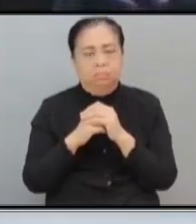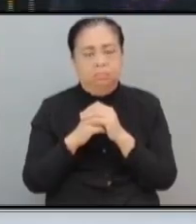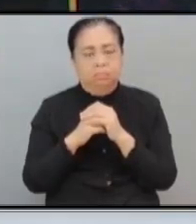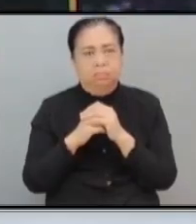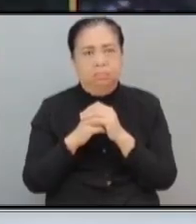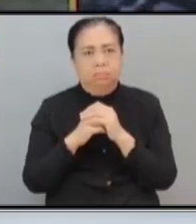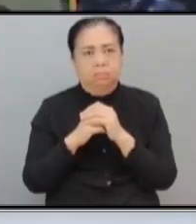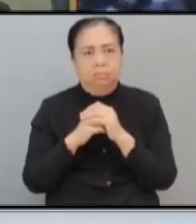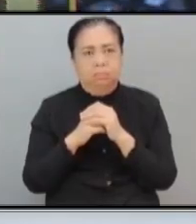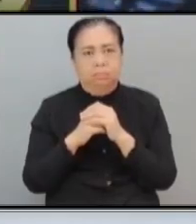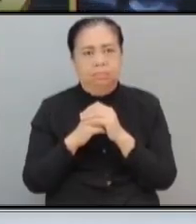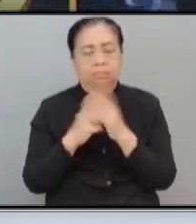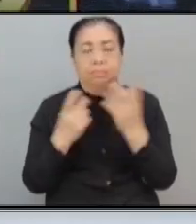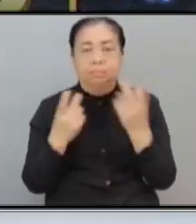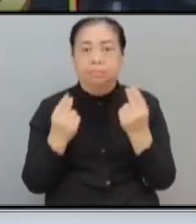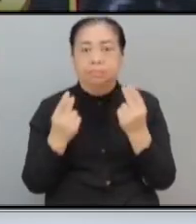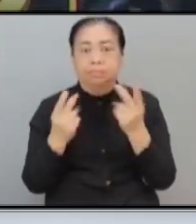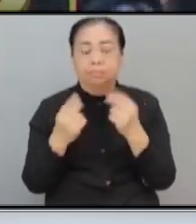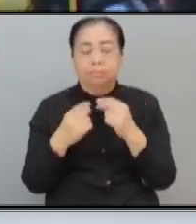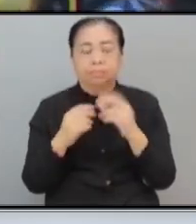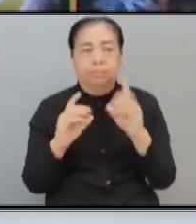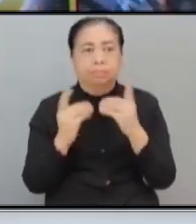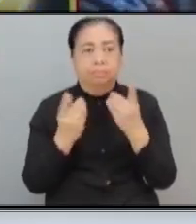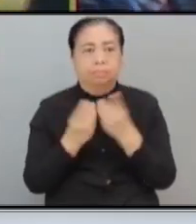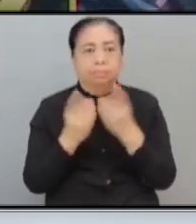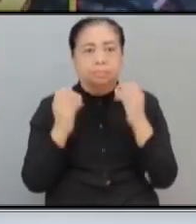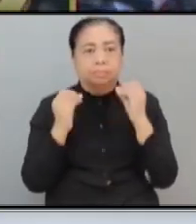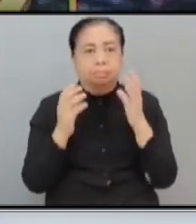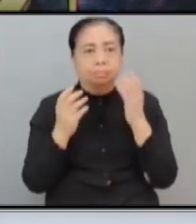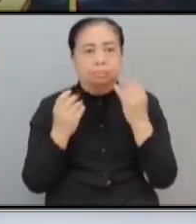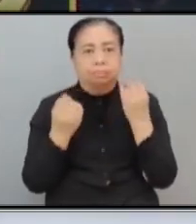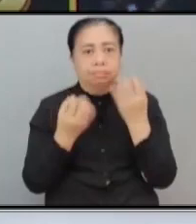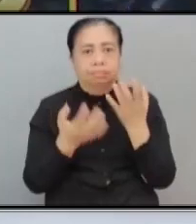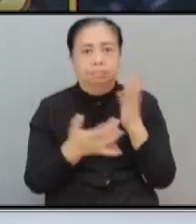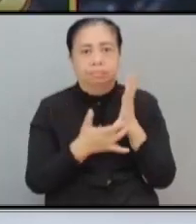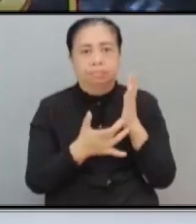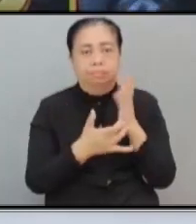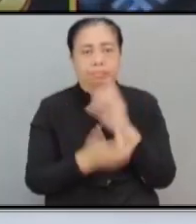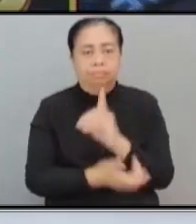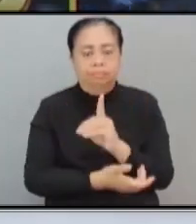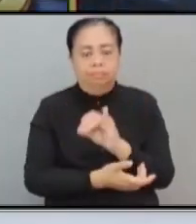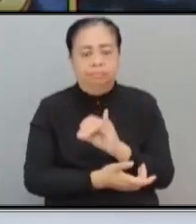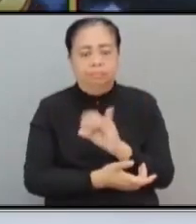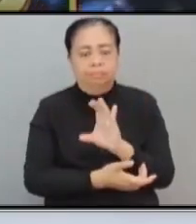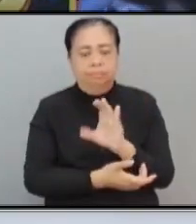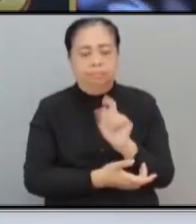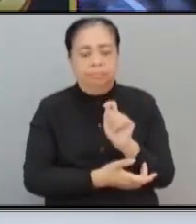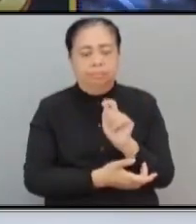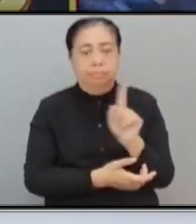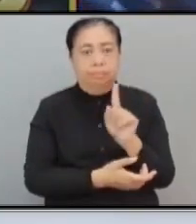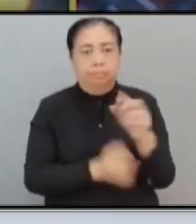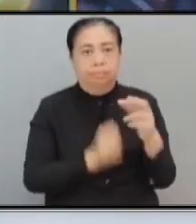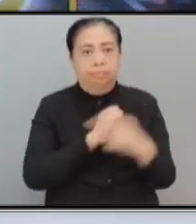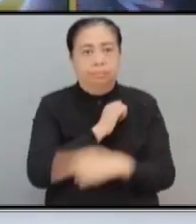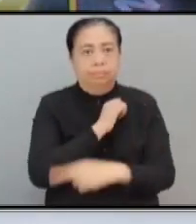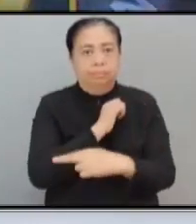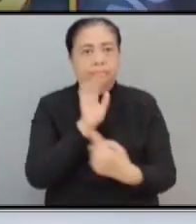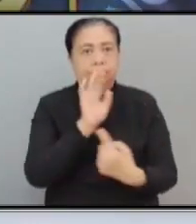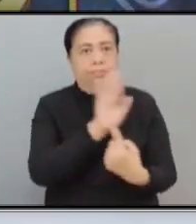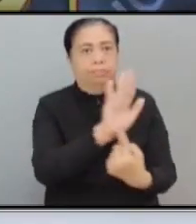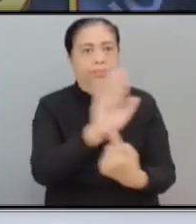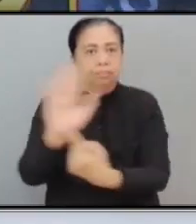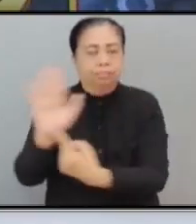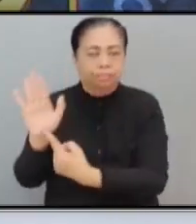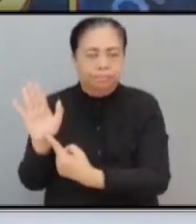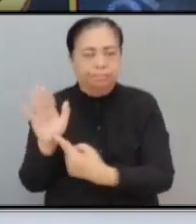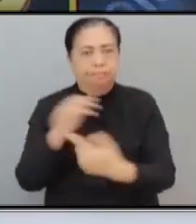Nagsagawa ang Department of Information and Communications Technology o DICT ng isang regional roadshow na tinawag na Bayang Digital